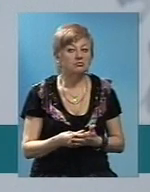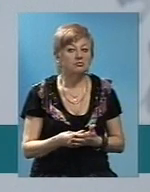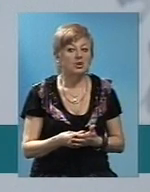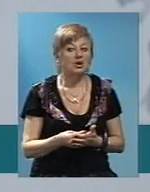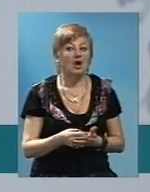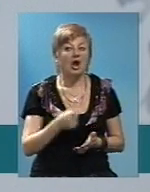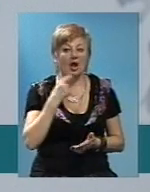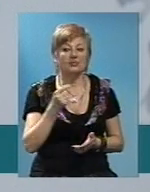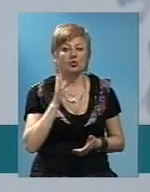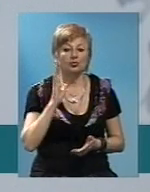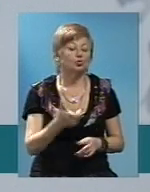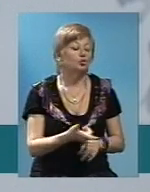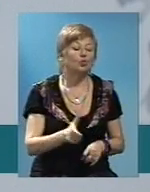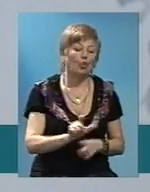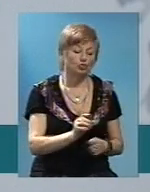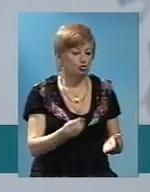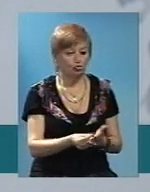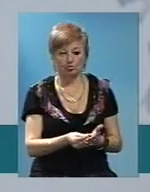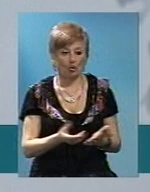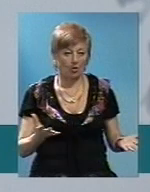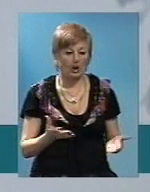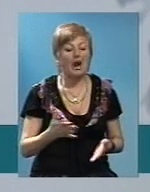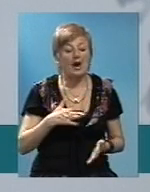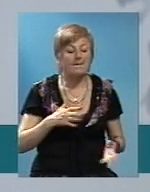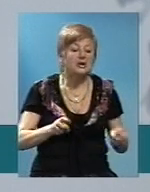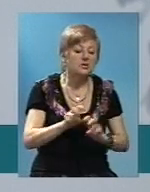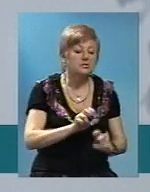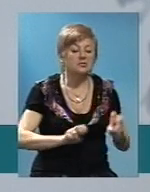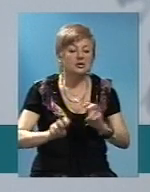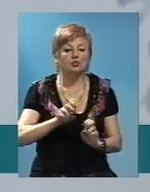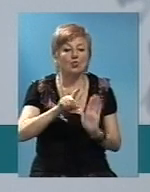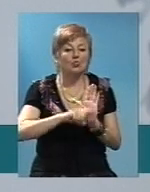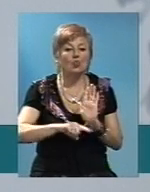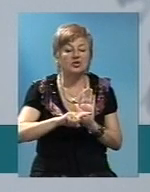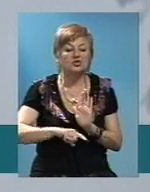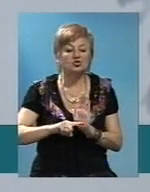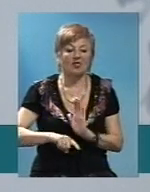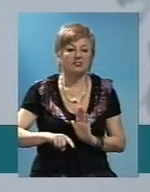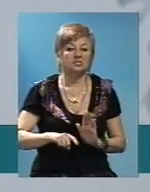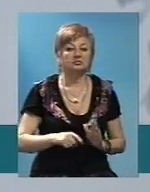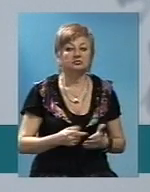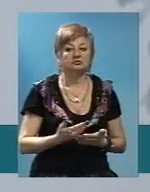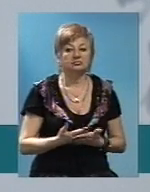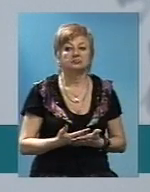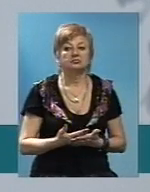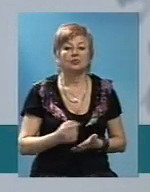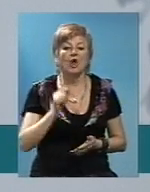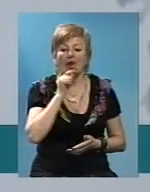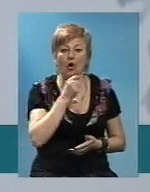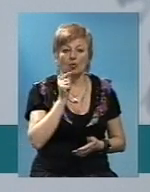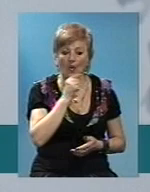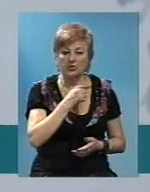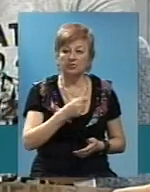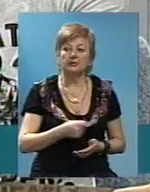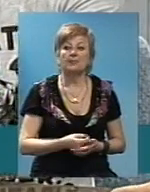каже нам, що це буде дуже дорого. І ми шукали якісь більш дешеві варіанти, тобто більш економні.